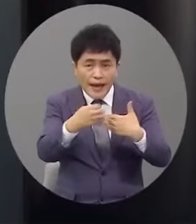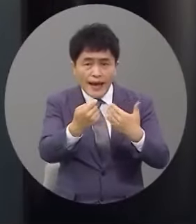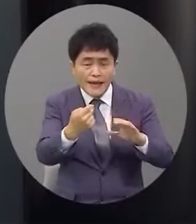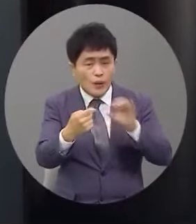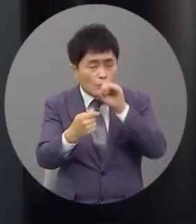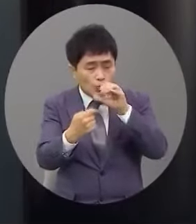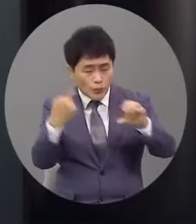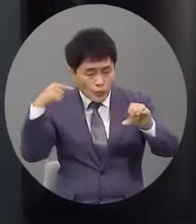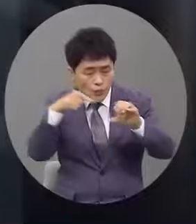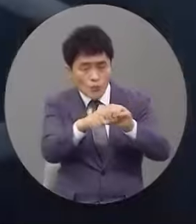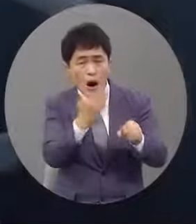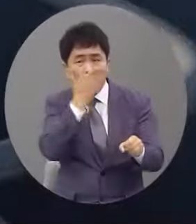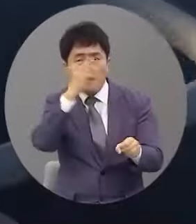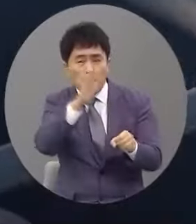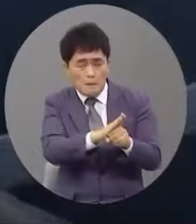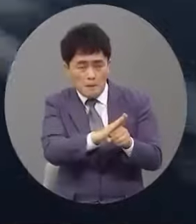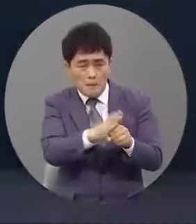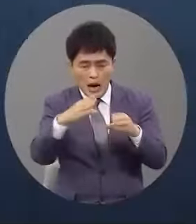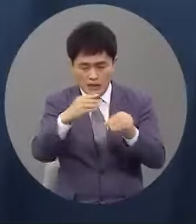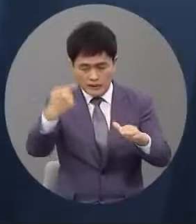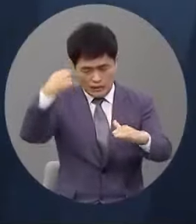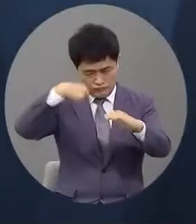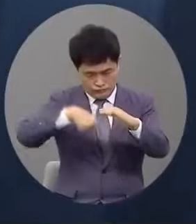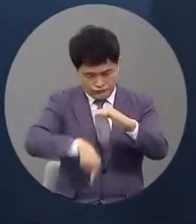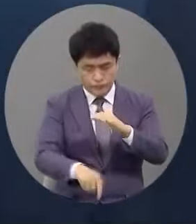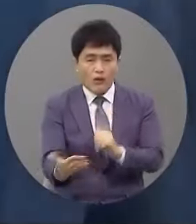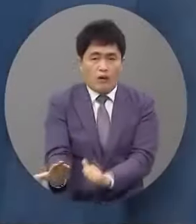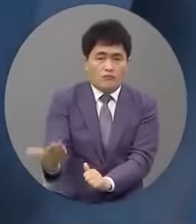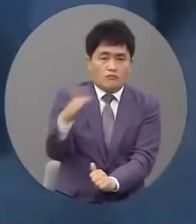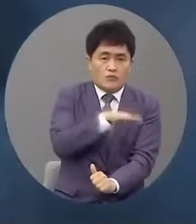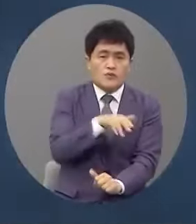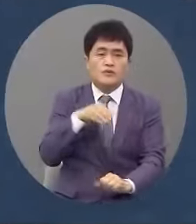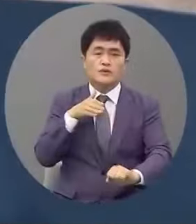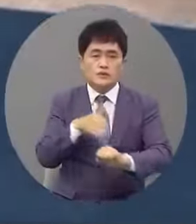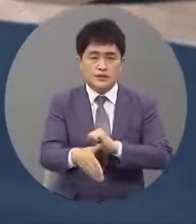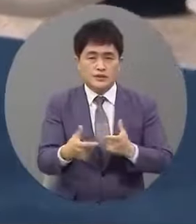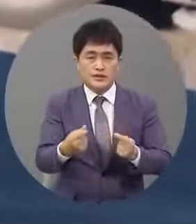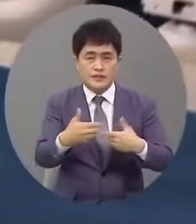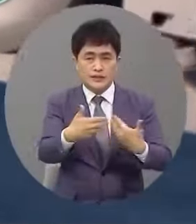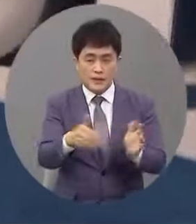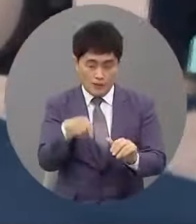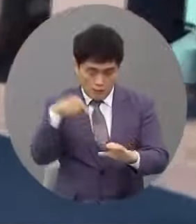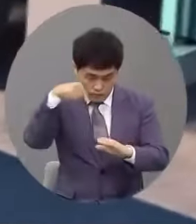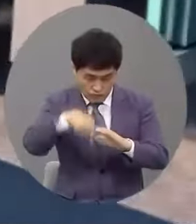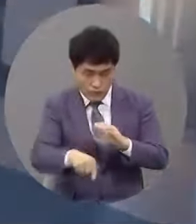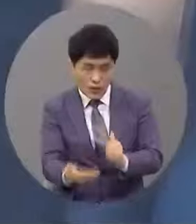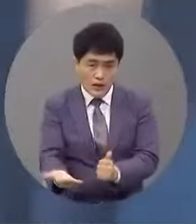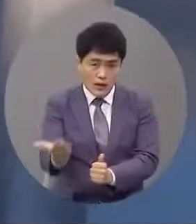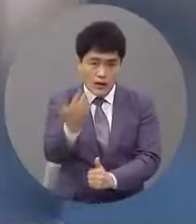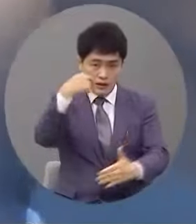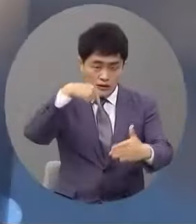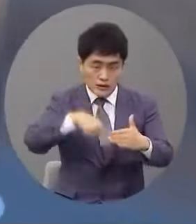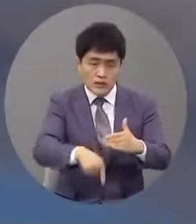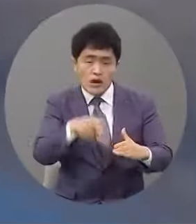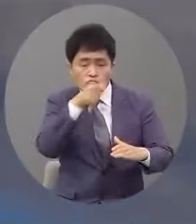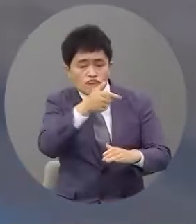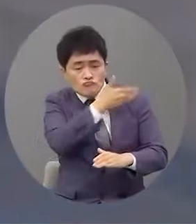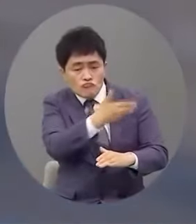안에 밀봉해 땅속 깊이 묻어버리는 겁니다. 캐니스터가 묻힌 구덩이는 지하수가